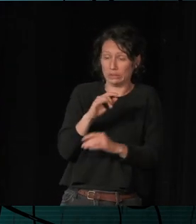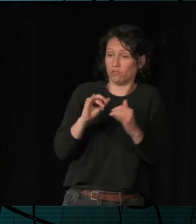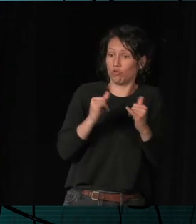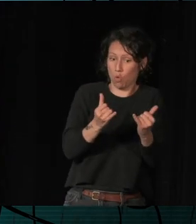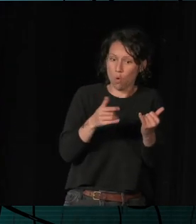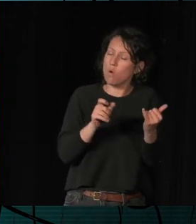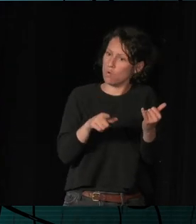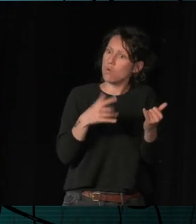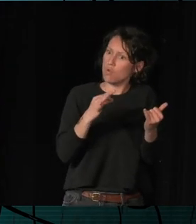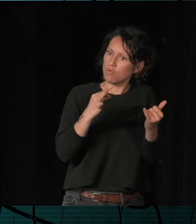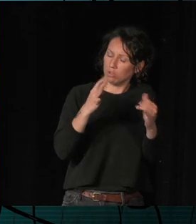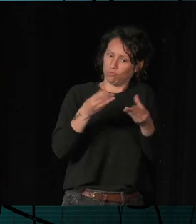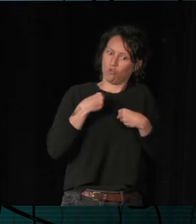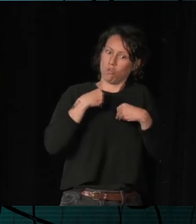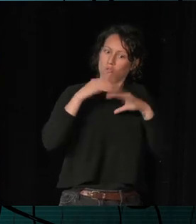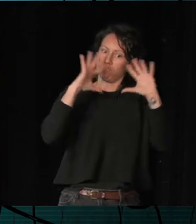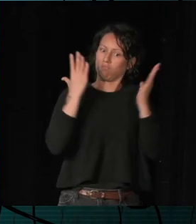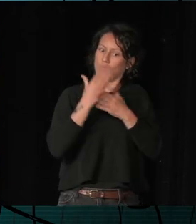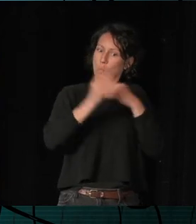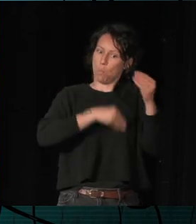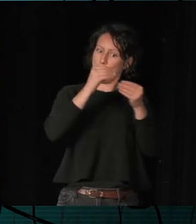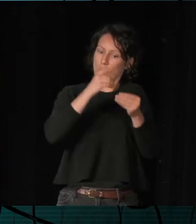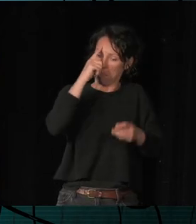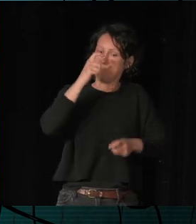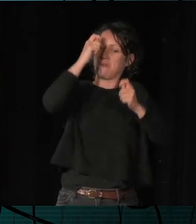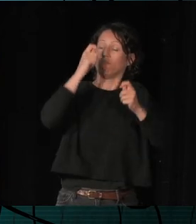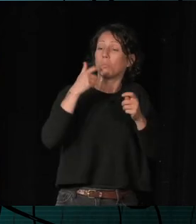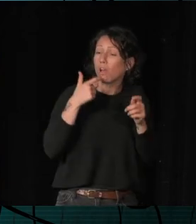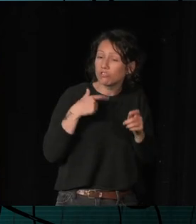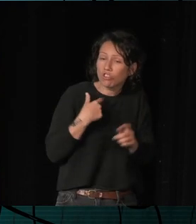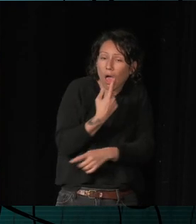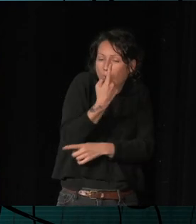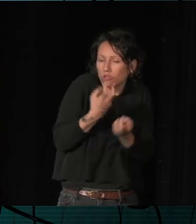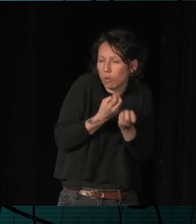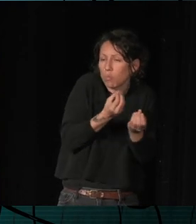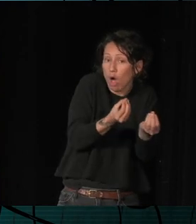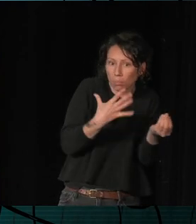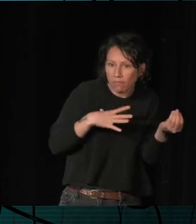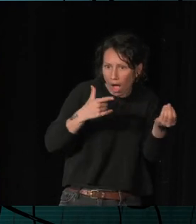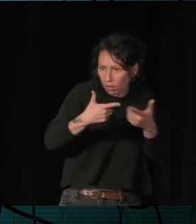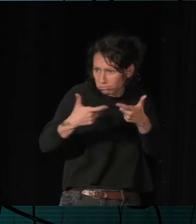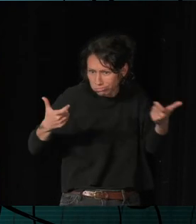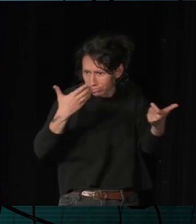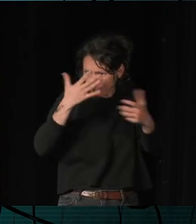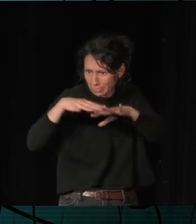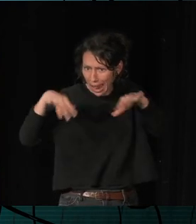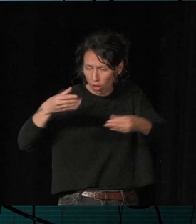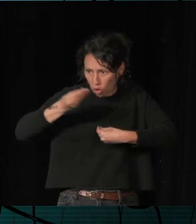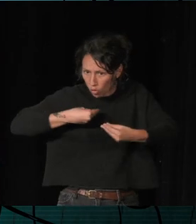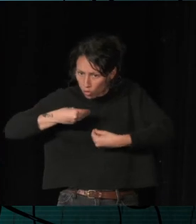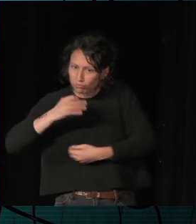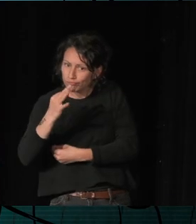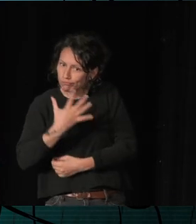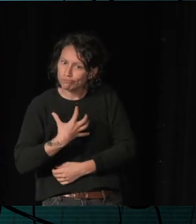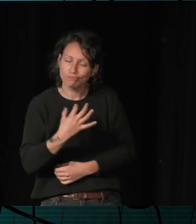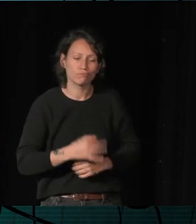comprendre le monde dans lequel on était. Mais ça, c'est un exemple parmi tant d'autres. Il y en a vraiment plein, quoi. Très bien. Et sur cette idée, justement, de mise en